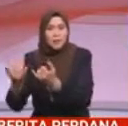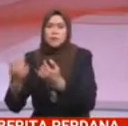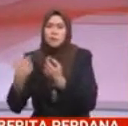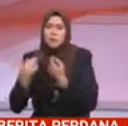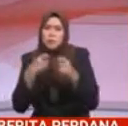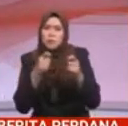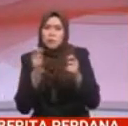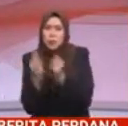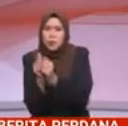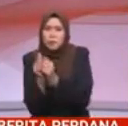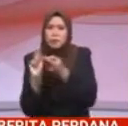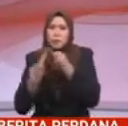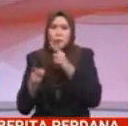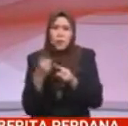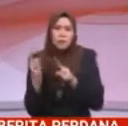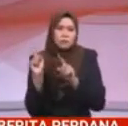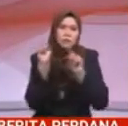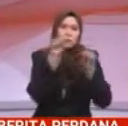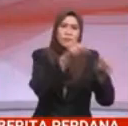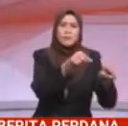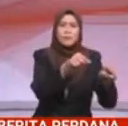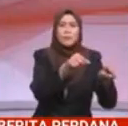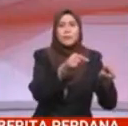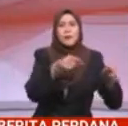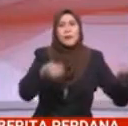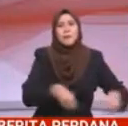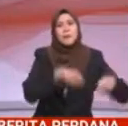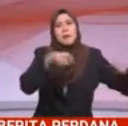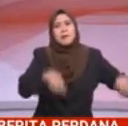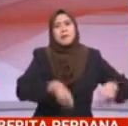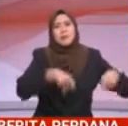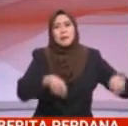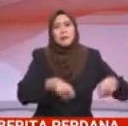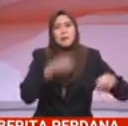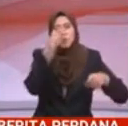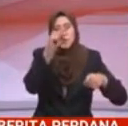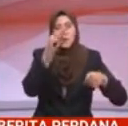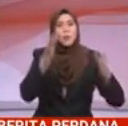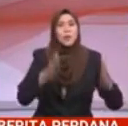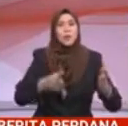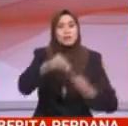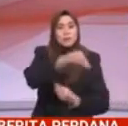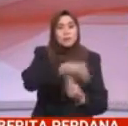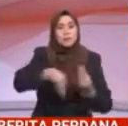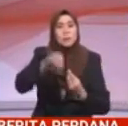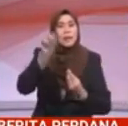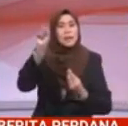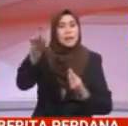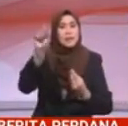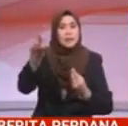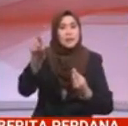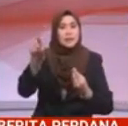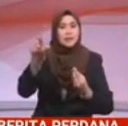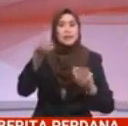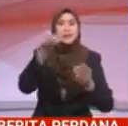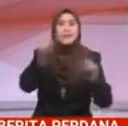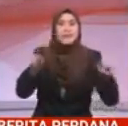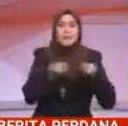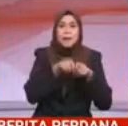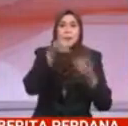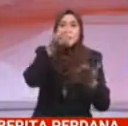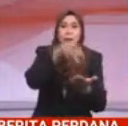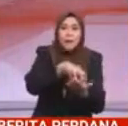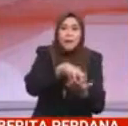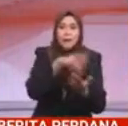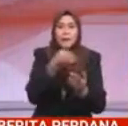kawan-kawan try untuk masak untuk jemaah Malaysia di Madinah dan di Mekah.